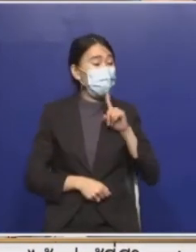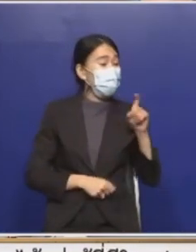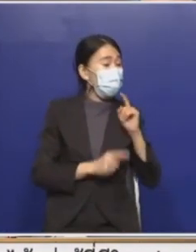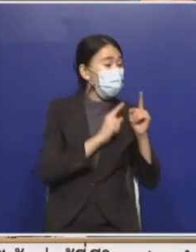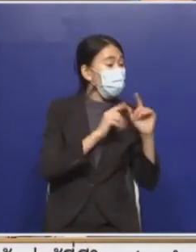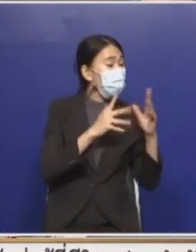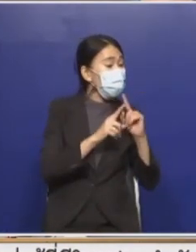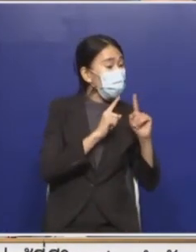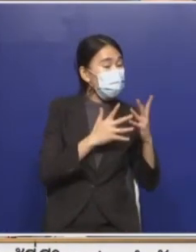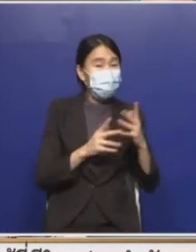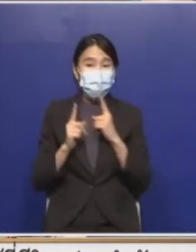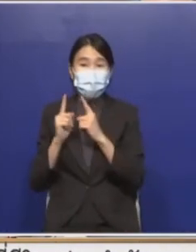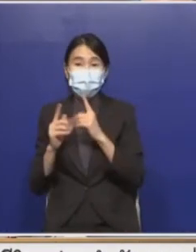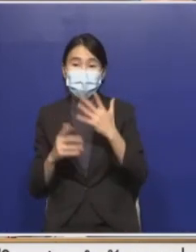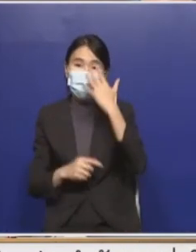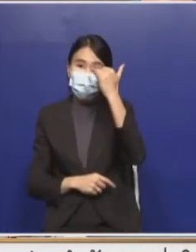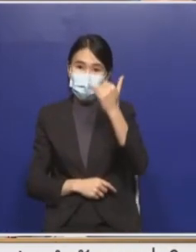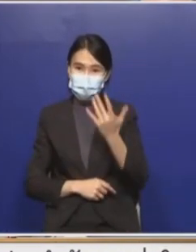กัน